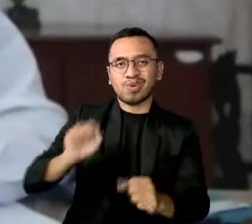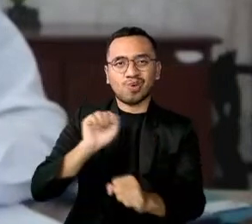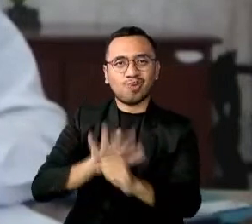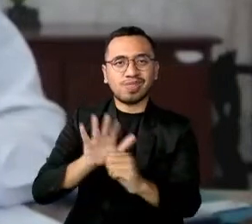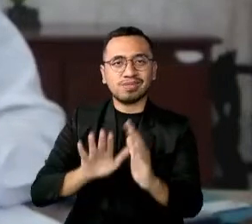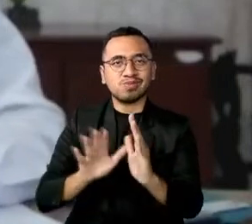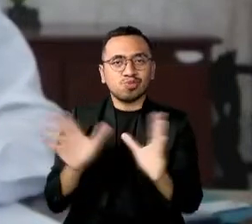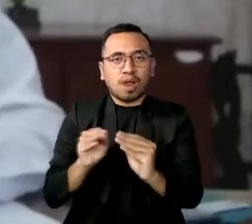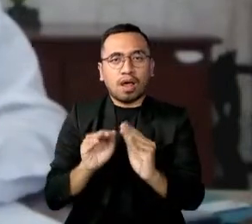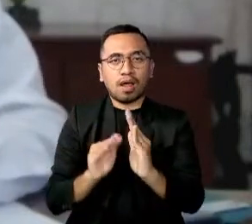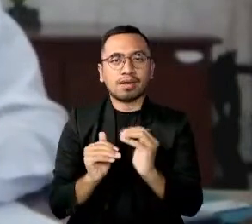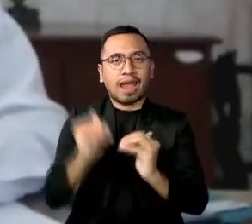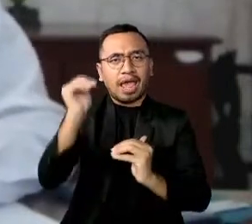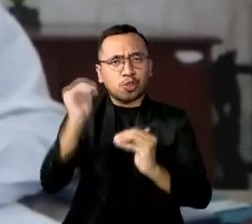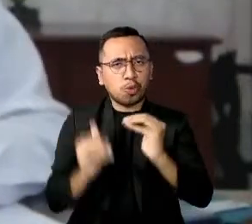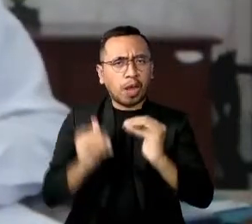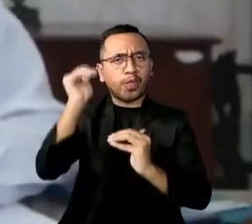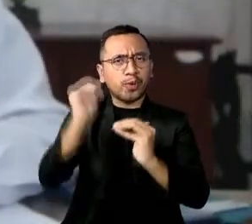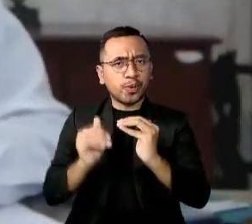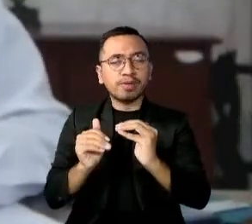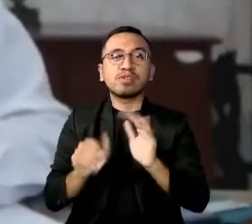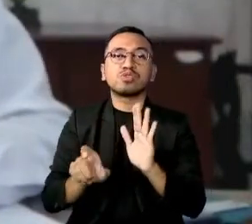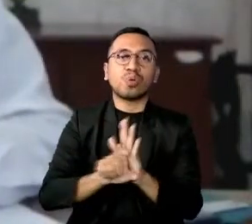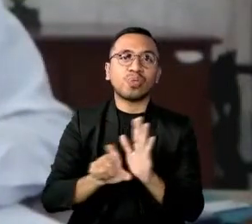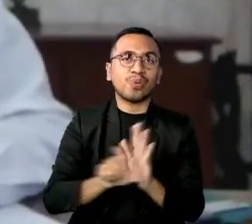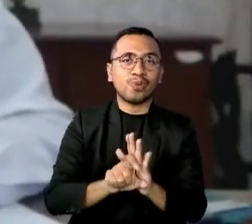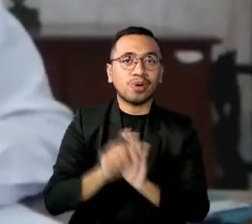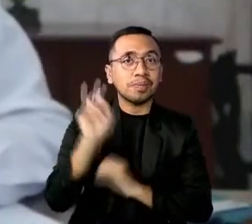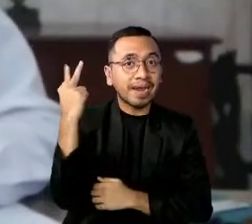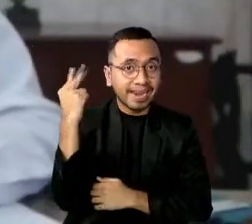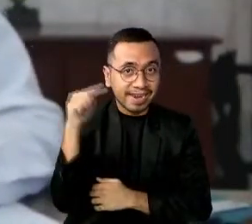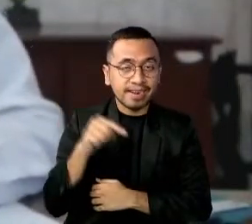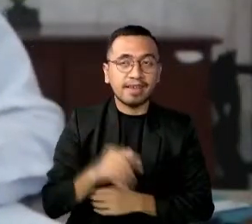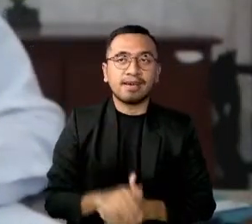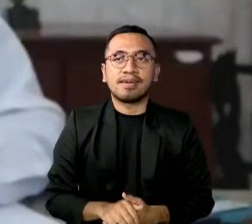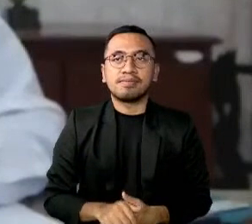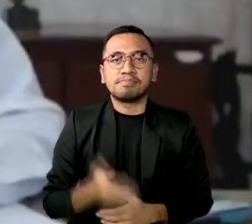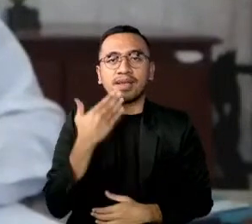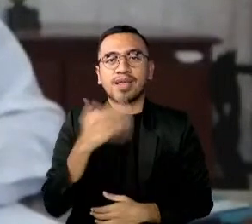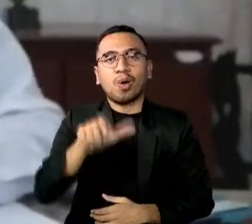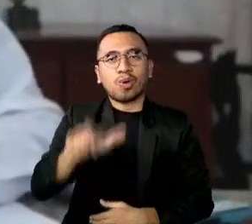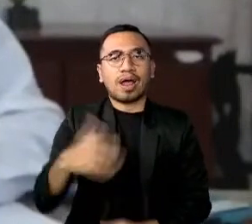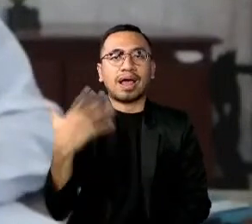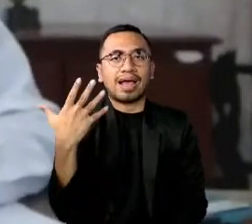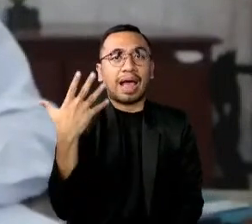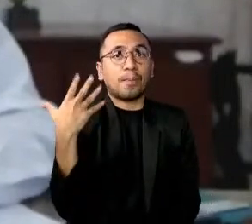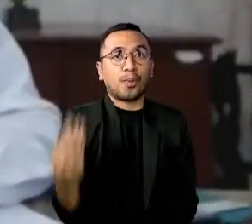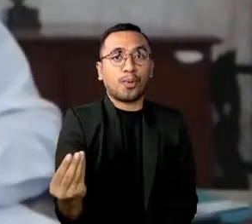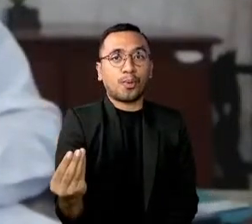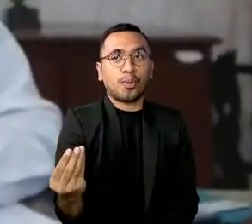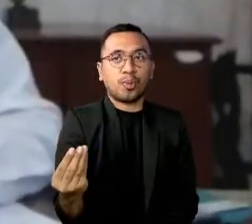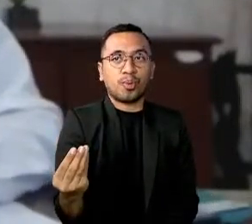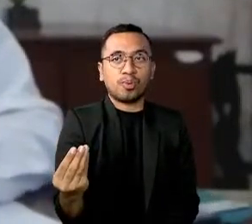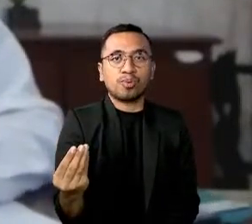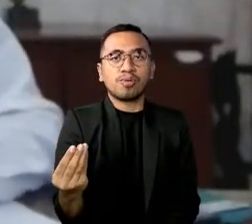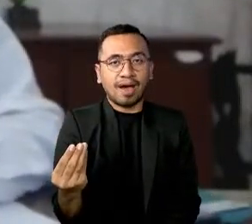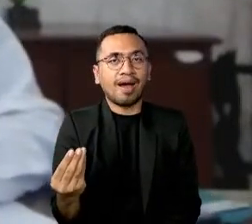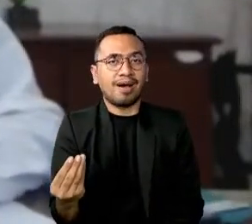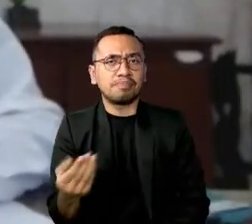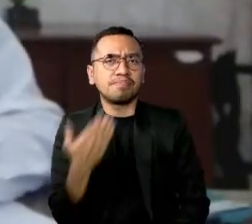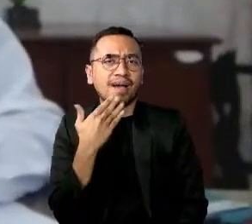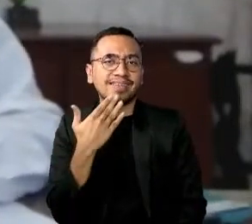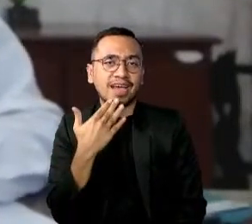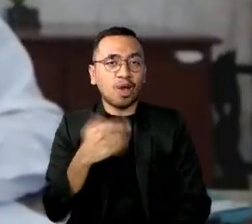profit ke dan misalnya sempat ya namanya orang rampung ada masa-masa tertentu yang itu musimnya orang